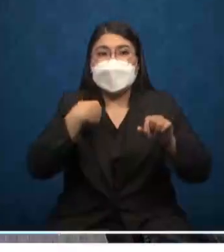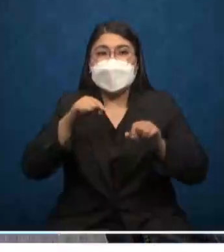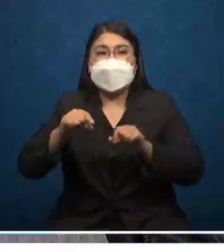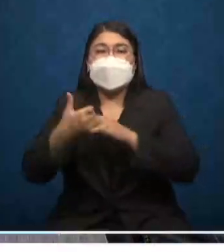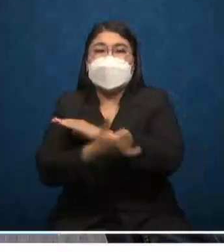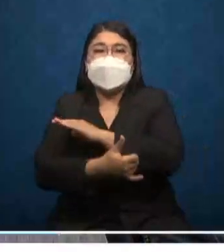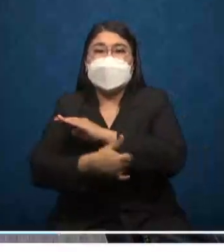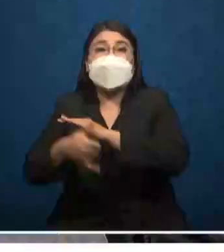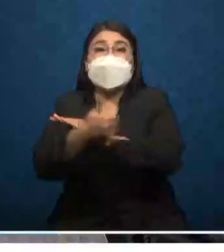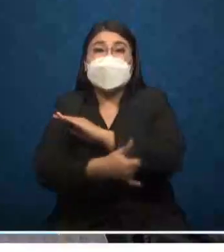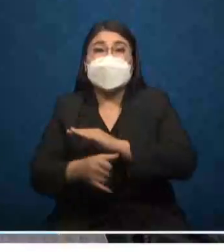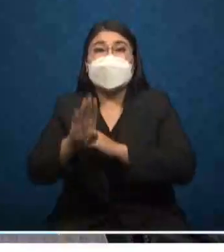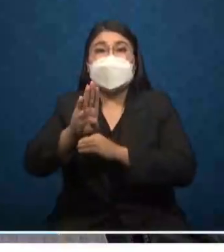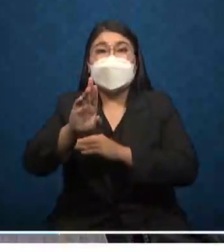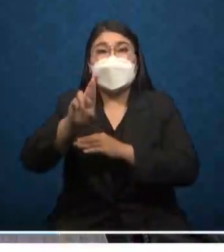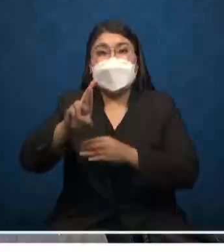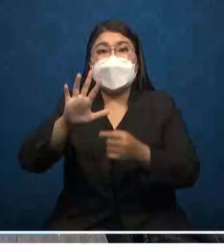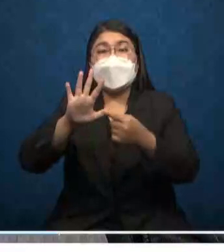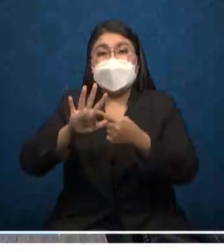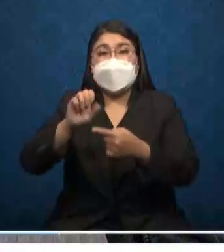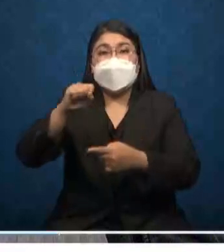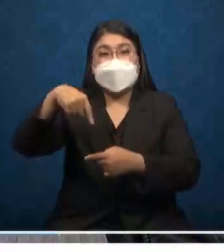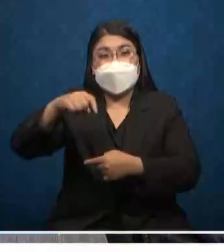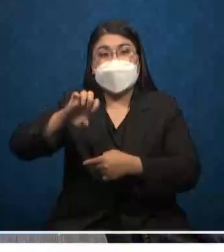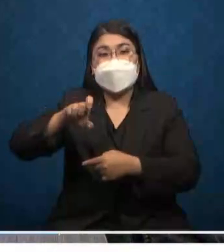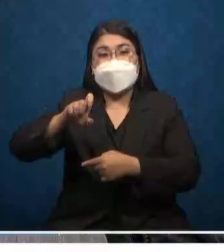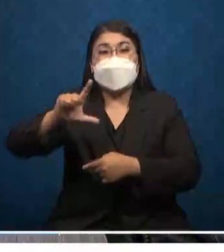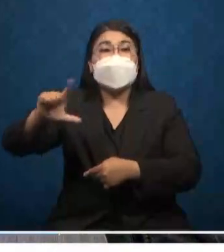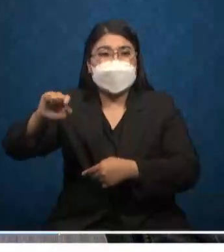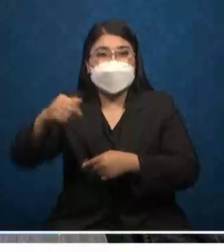เพราะฉะนั้นผมยินดีที่จะถอนในสิ่งที่ผมไปยติไว้ขอบคุณท่านประธานครับ